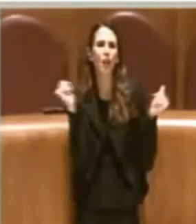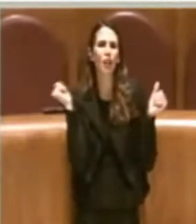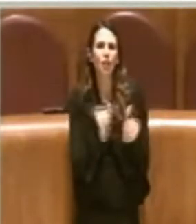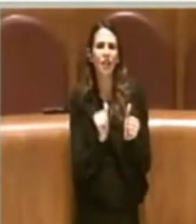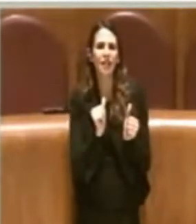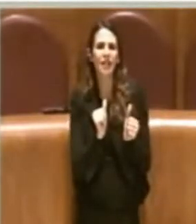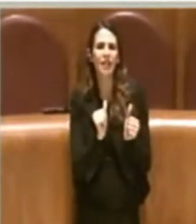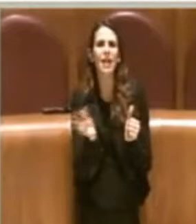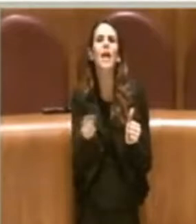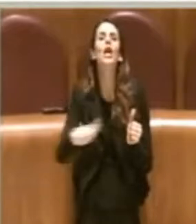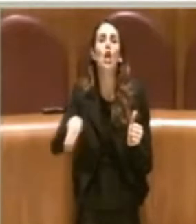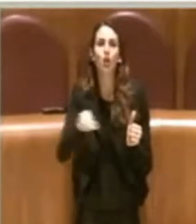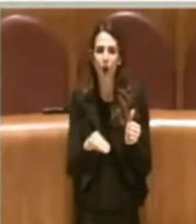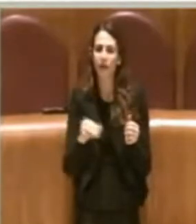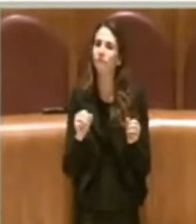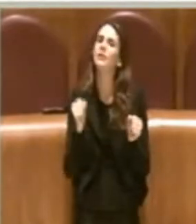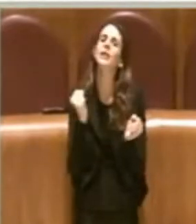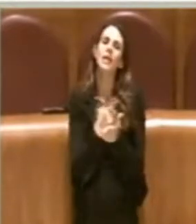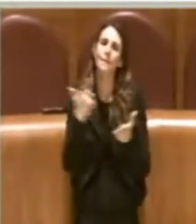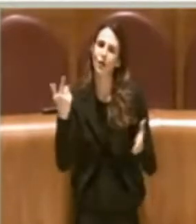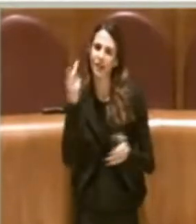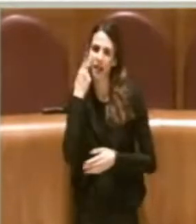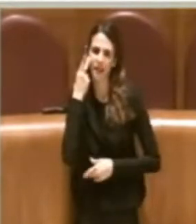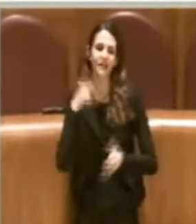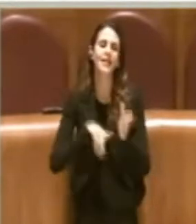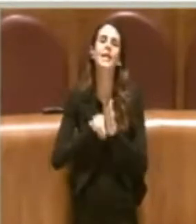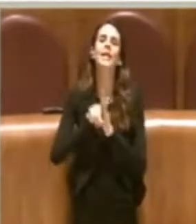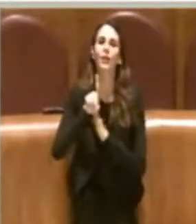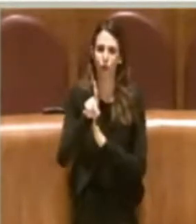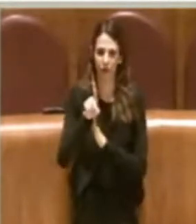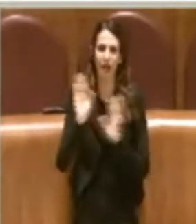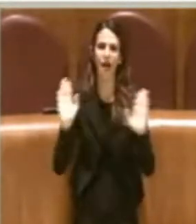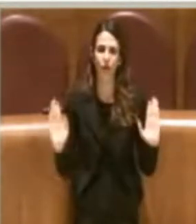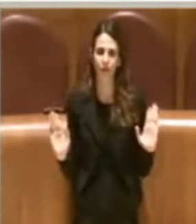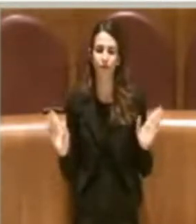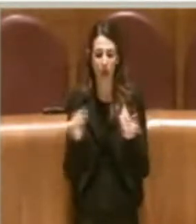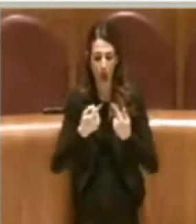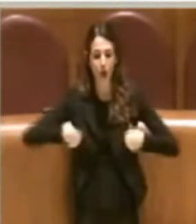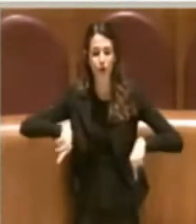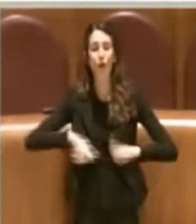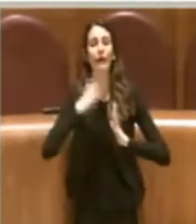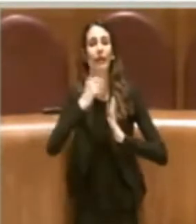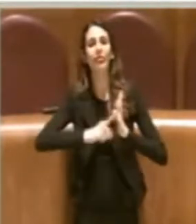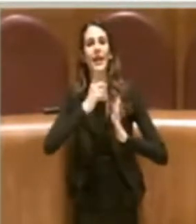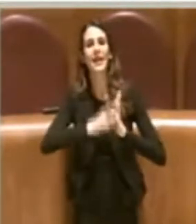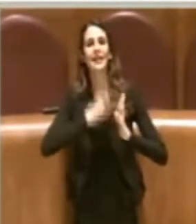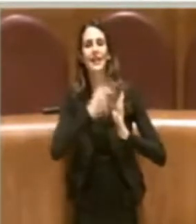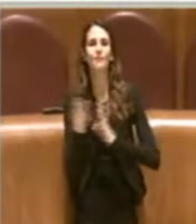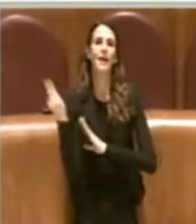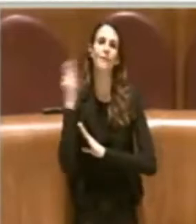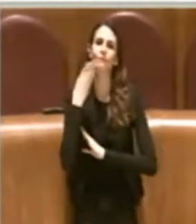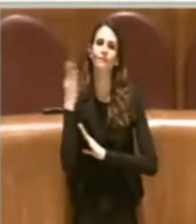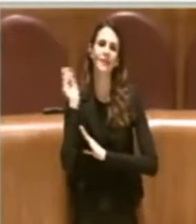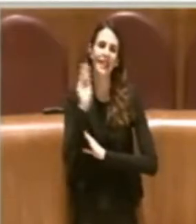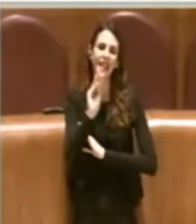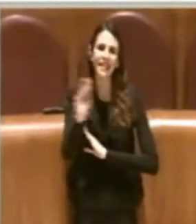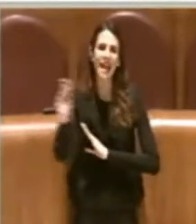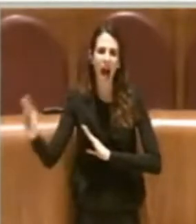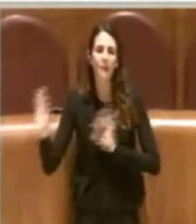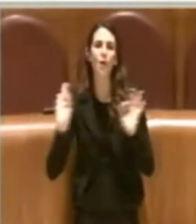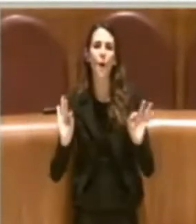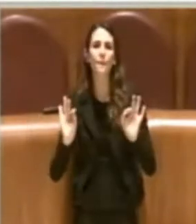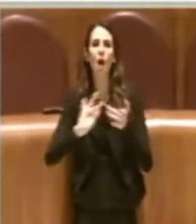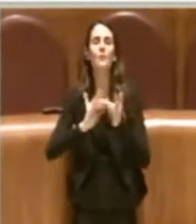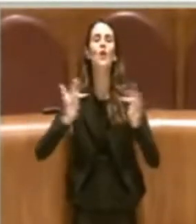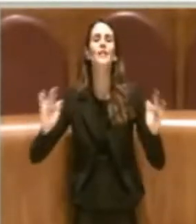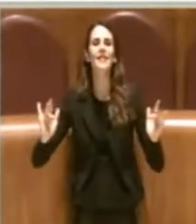vita dei cittadini. Quindi con questa delibera noi stiamo chiedendo in prima battuta la pubblicazione sul sito istituzionale